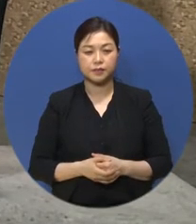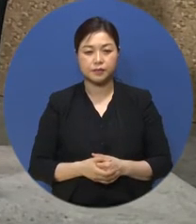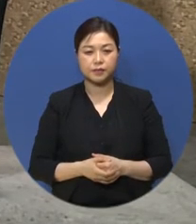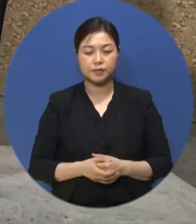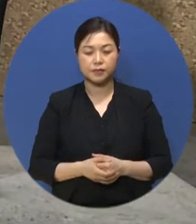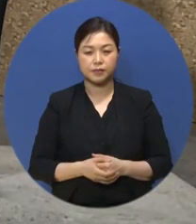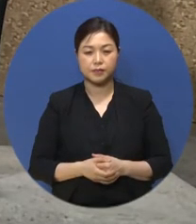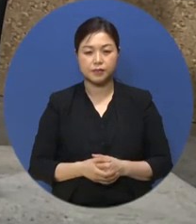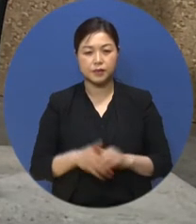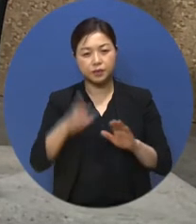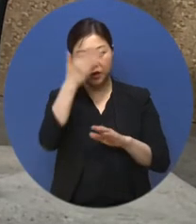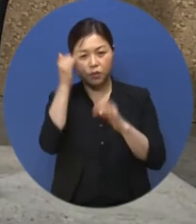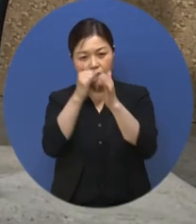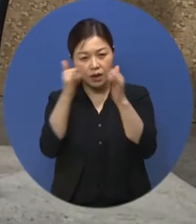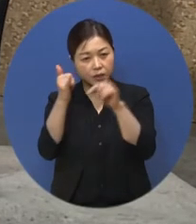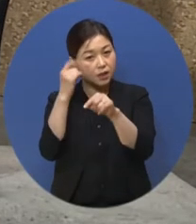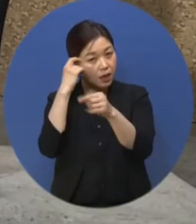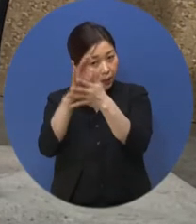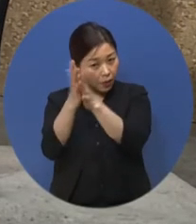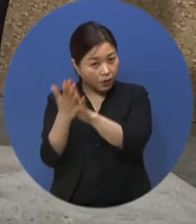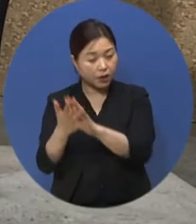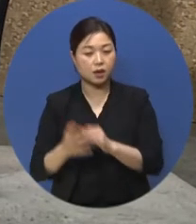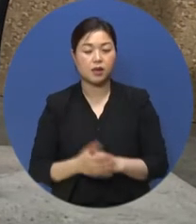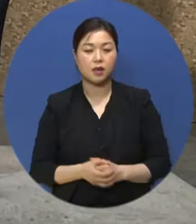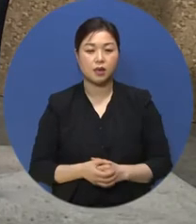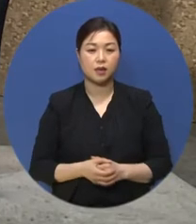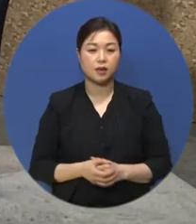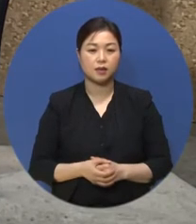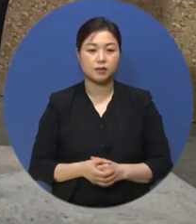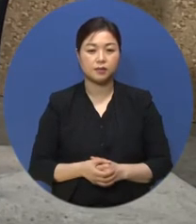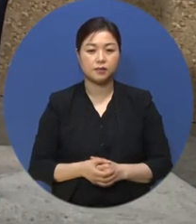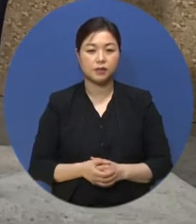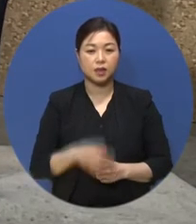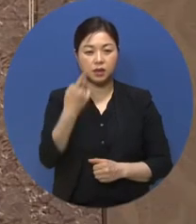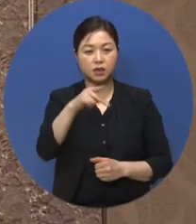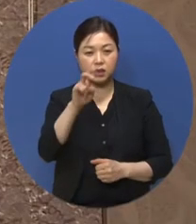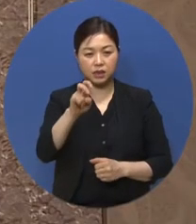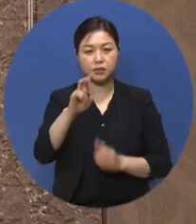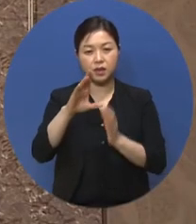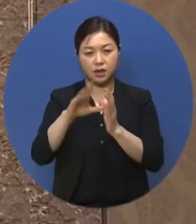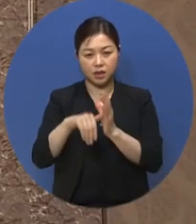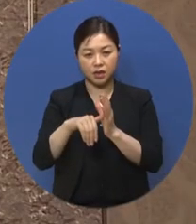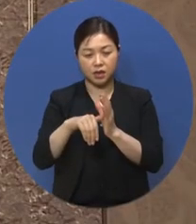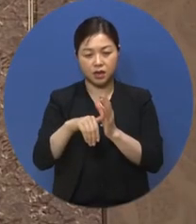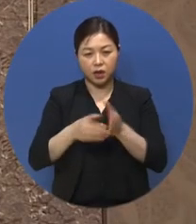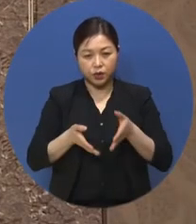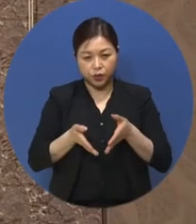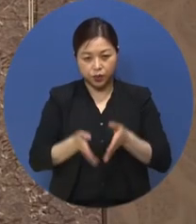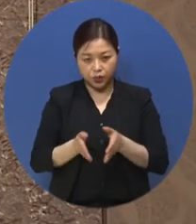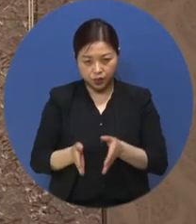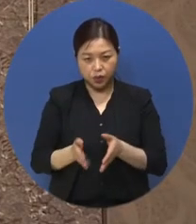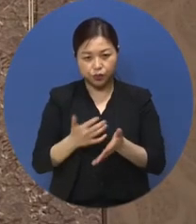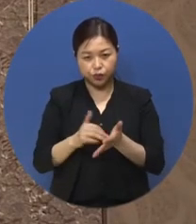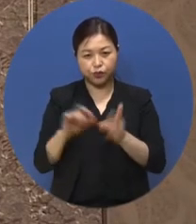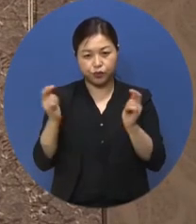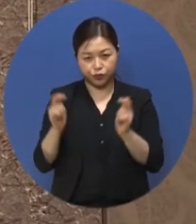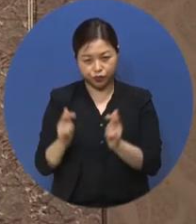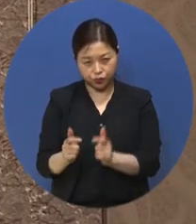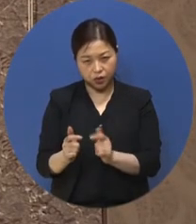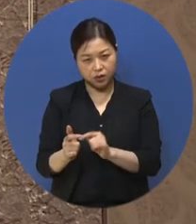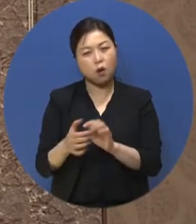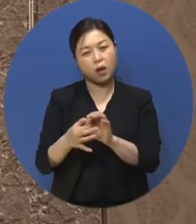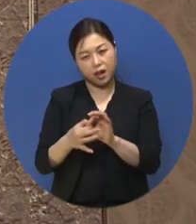이제 생각이 바뀌어졌지 않습니까? 네. 이제 그게 2020년도 저출산의 영향을 받기 시작을 하는 것